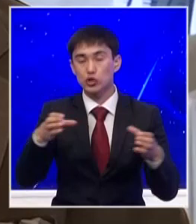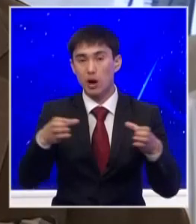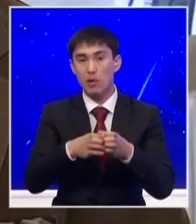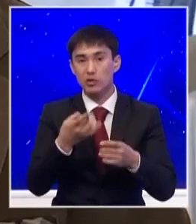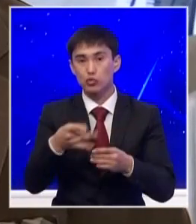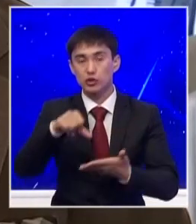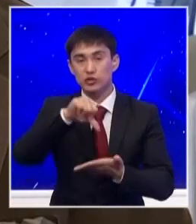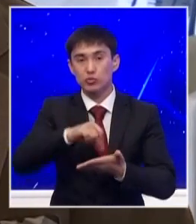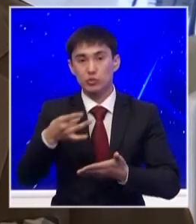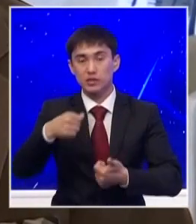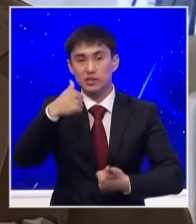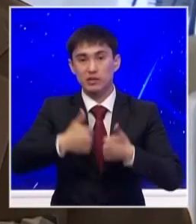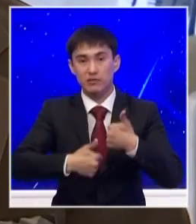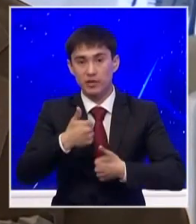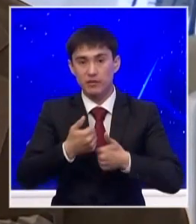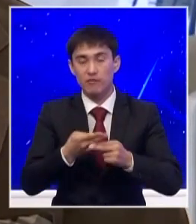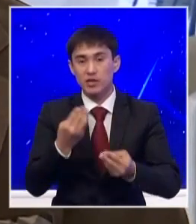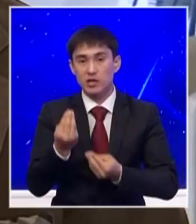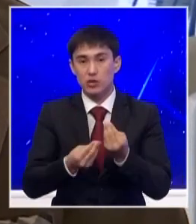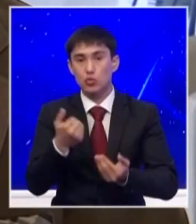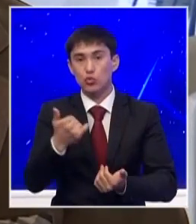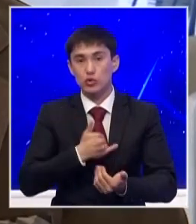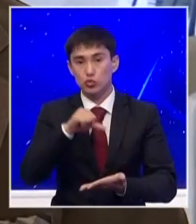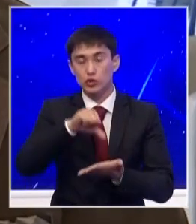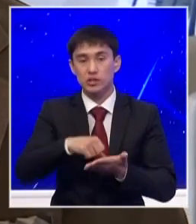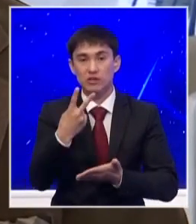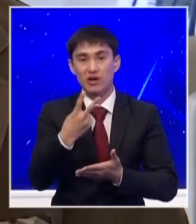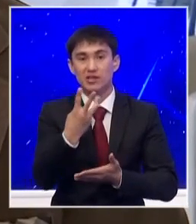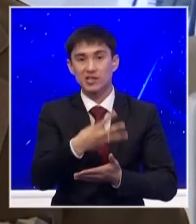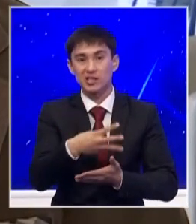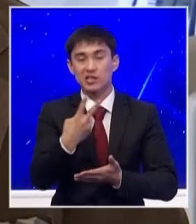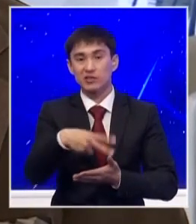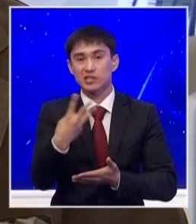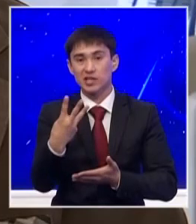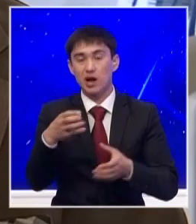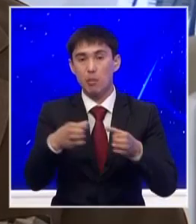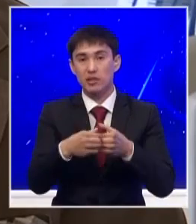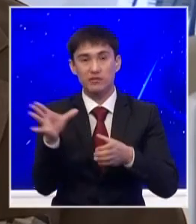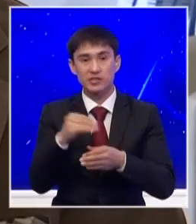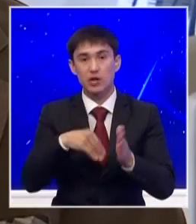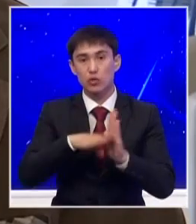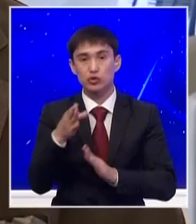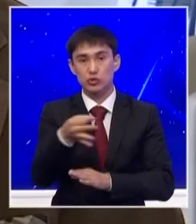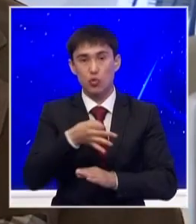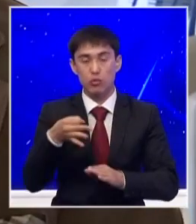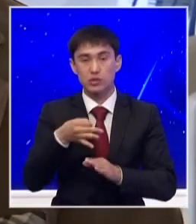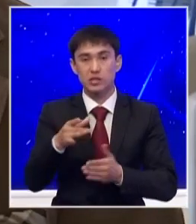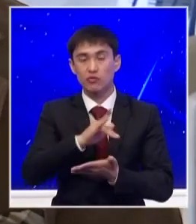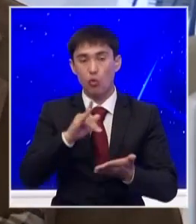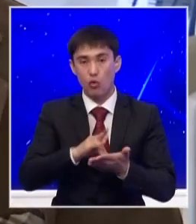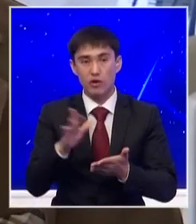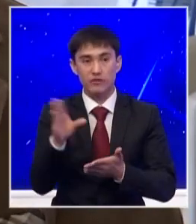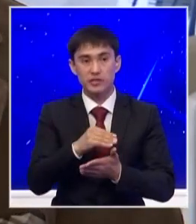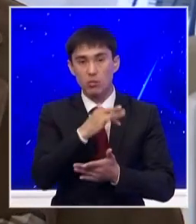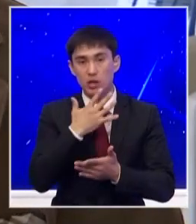в республиканских соревнованиях. Кстати, в этих играх у нас участвуют 23 команды, они все самые лучшие с нашей области, с нашего города,